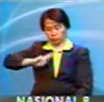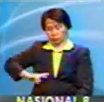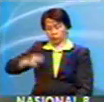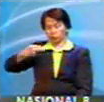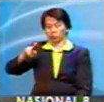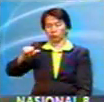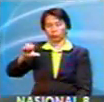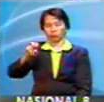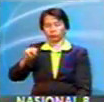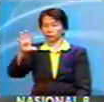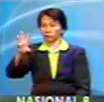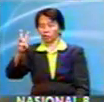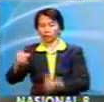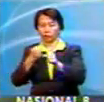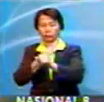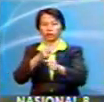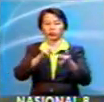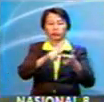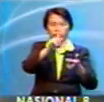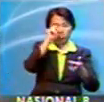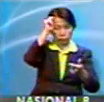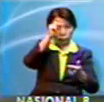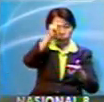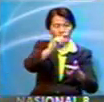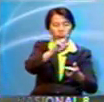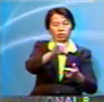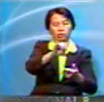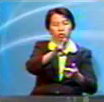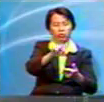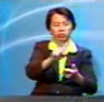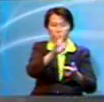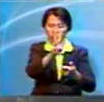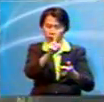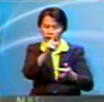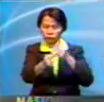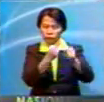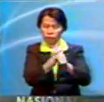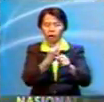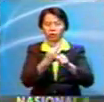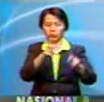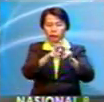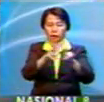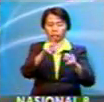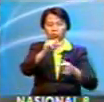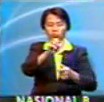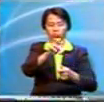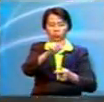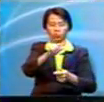Ismail 52 tahun dan Tuan Muhammad Yusof Tuan Longsoh 61 tahun dari Kampung Gong